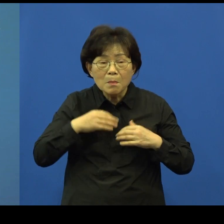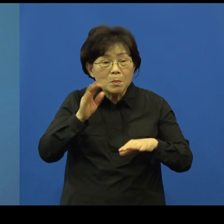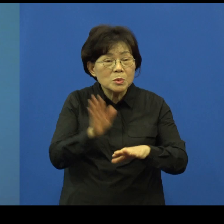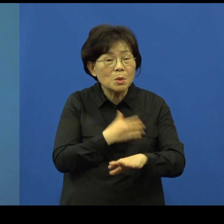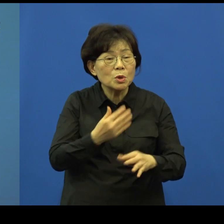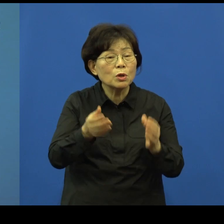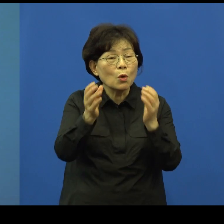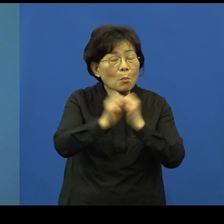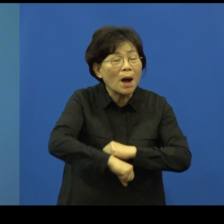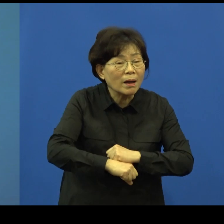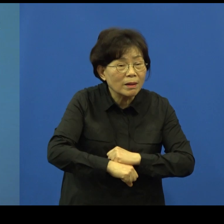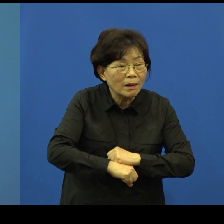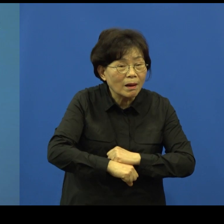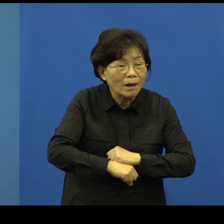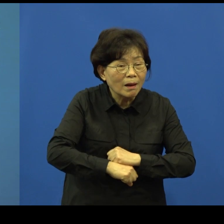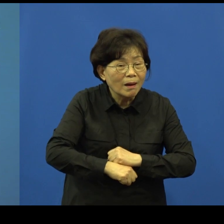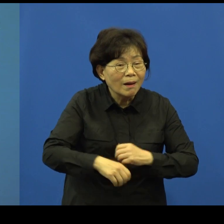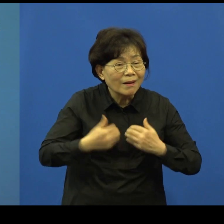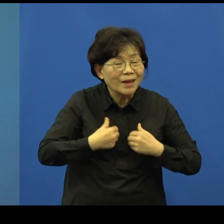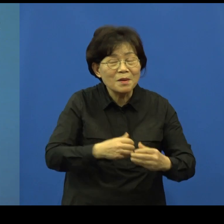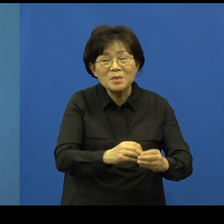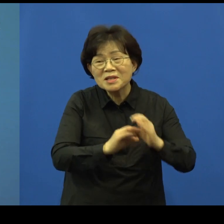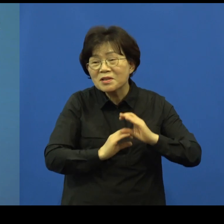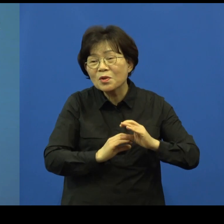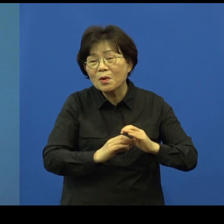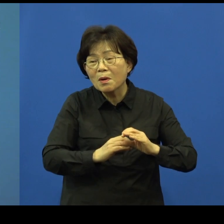뭐 게임 진데 뭐가 망했어요?